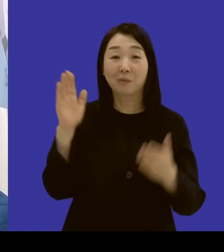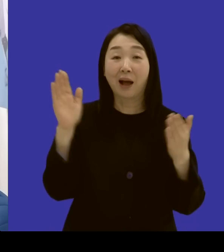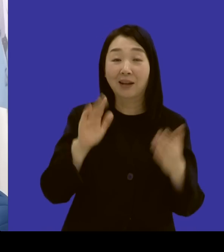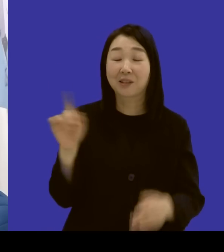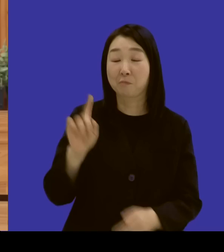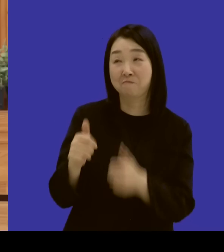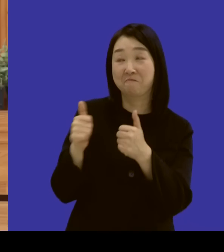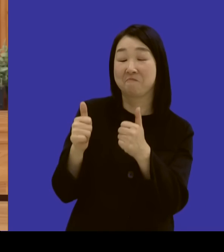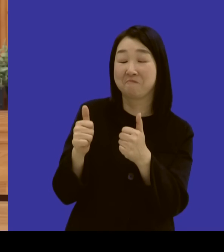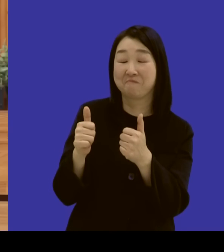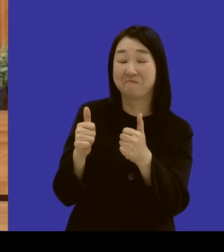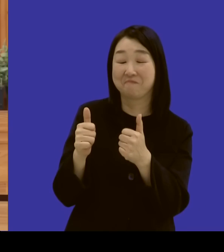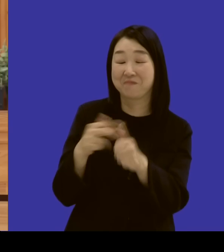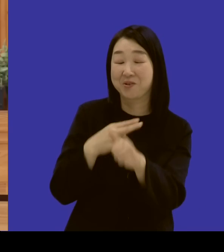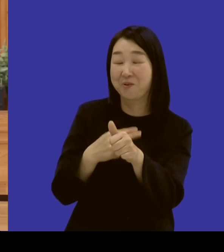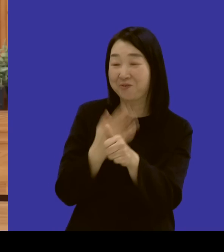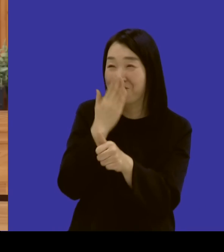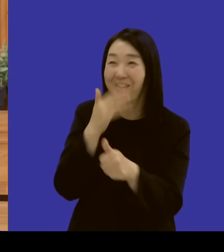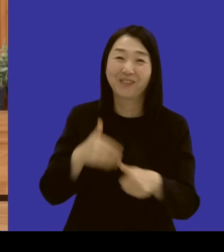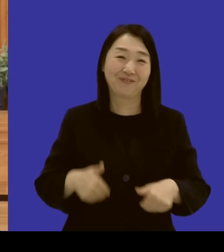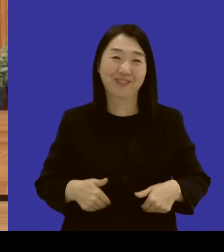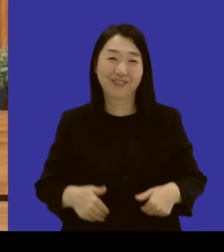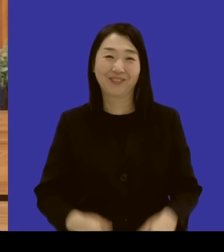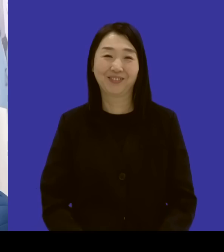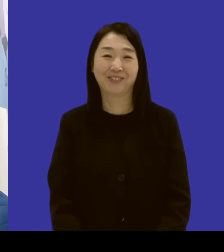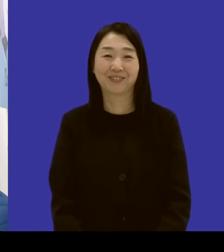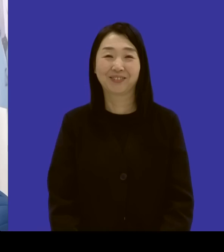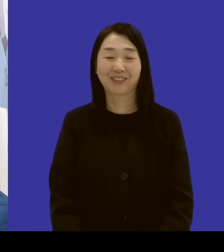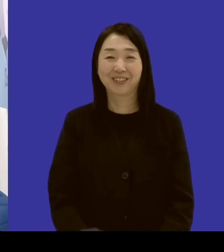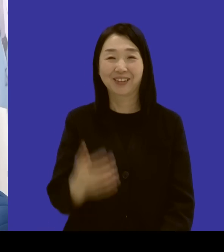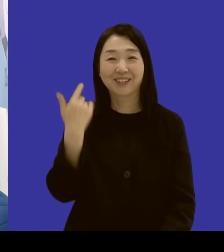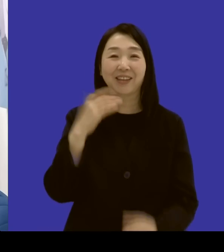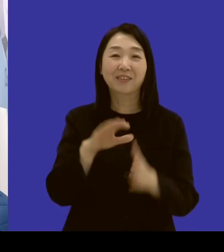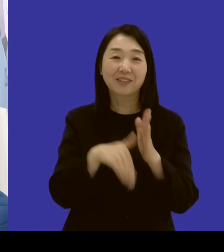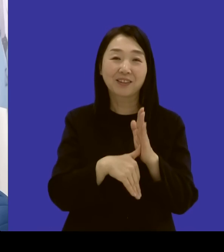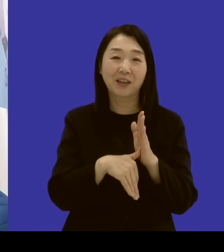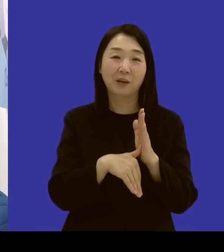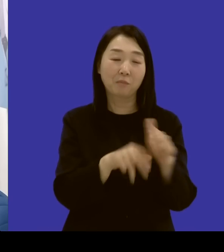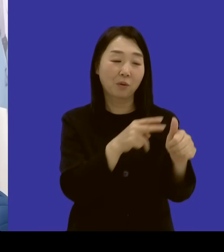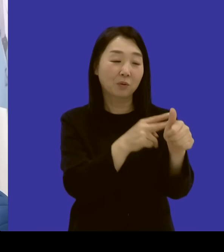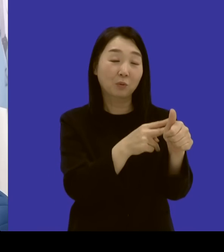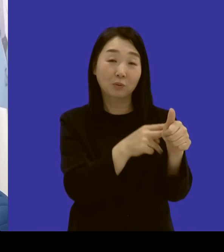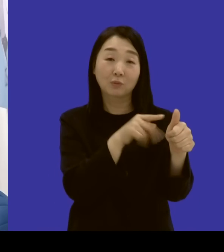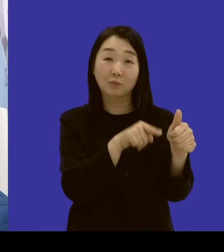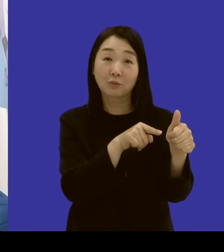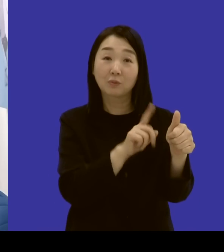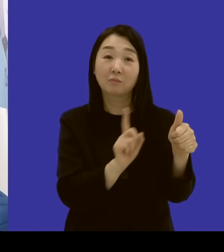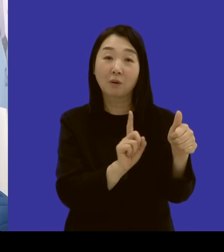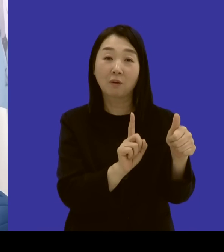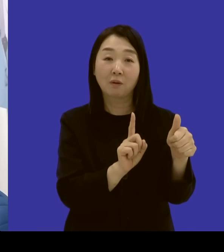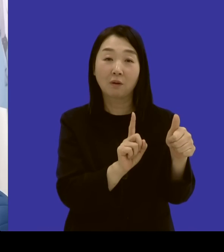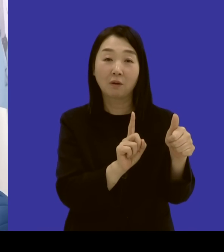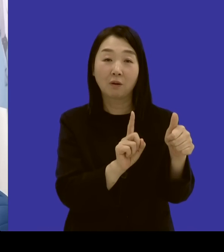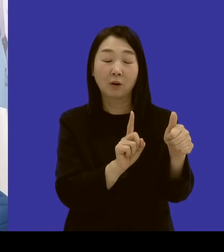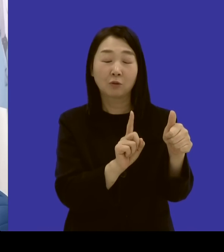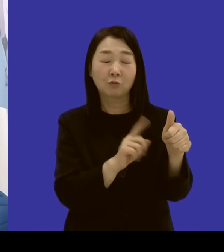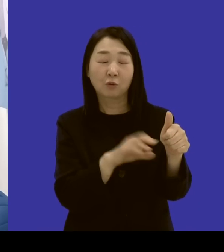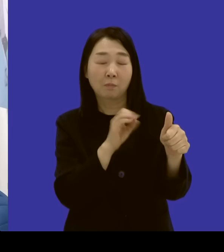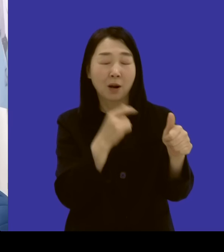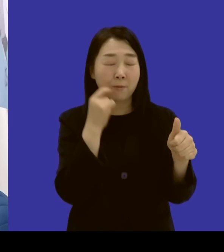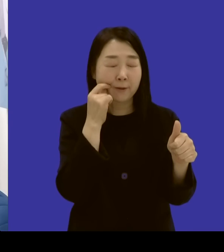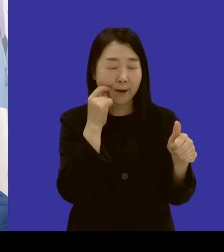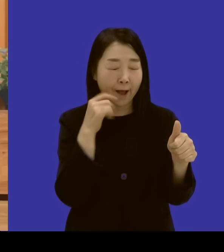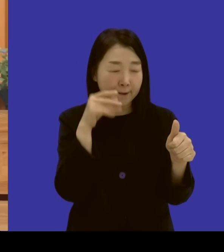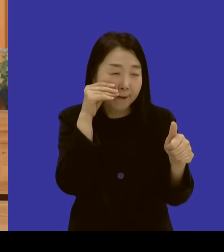완전 최고죠. 슈퍼갑이죠. 예, 그때 당시만 하더라도 그러니까 교수라 그러면 뭐 아무도 얘기 못 하고